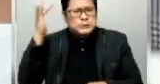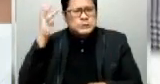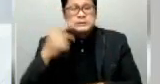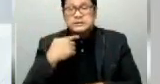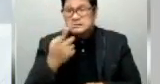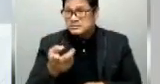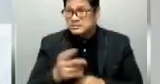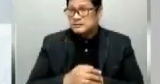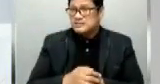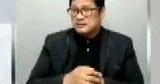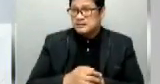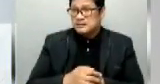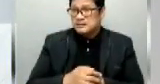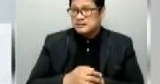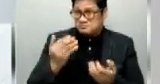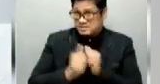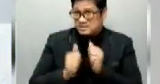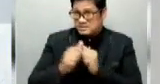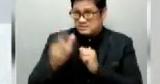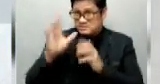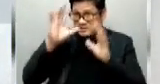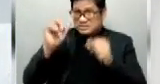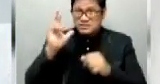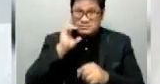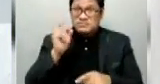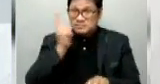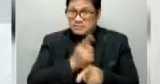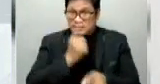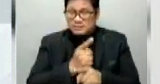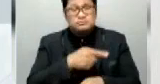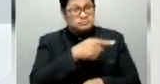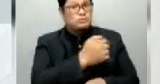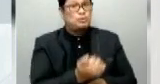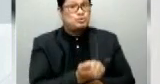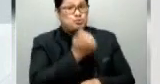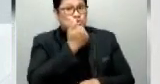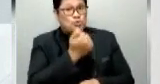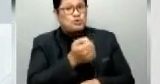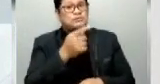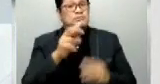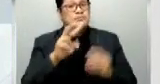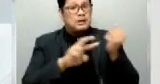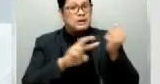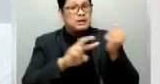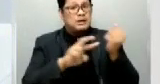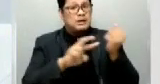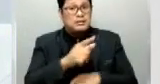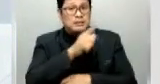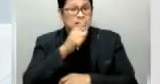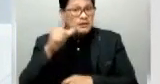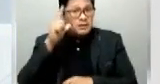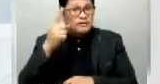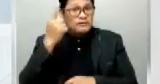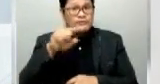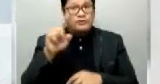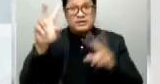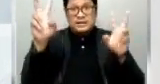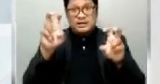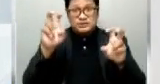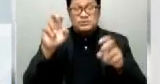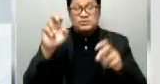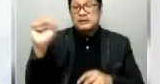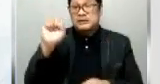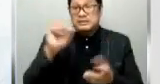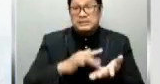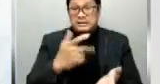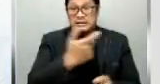right? Well, talaga pong mali si VP Leni kasi yung huling issue na sinabi niya, para dito sa Sinovac, kinakailangan daw muna ng